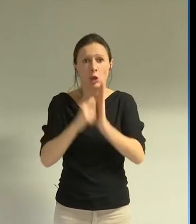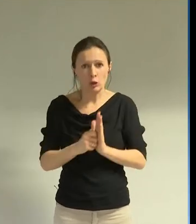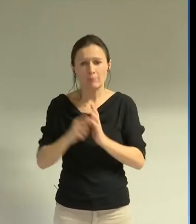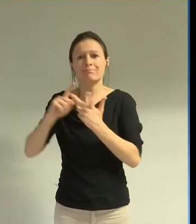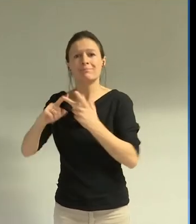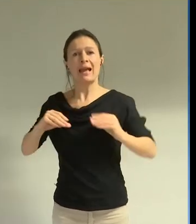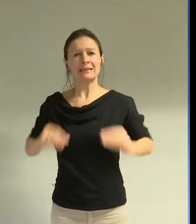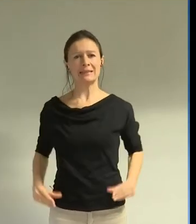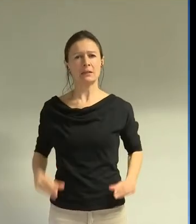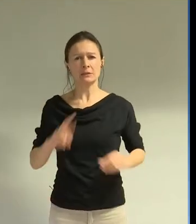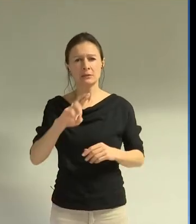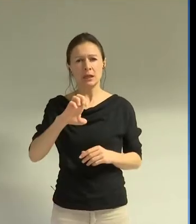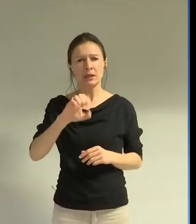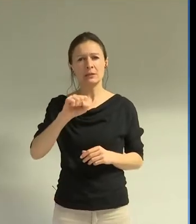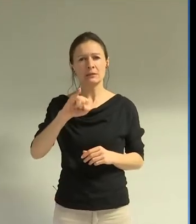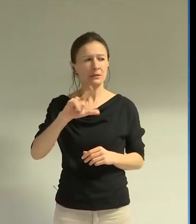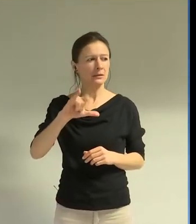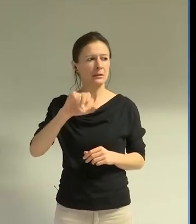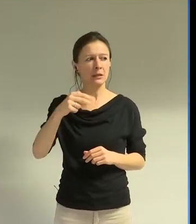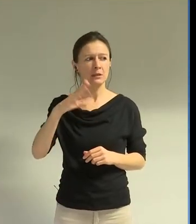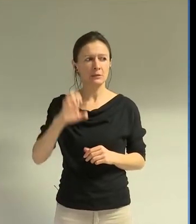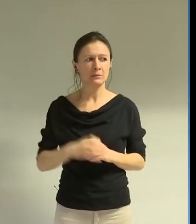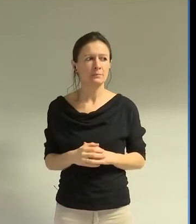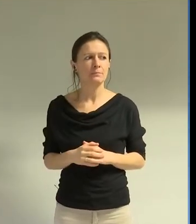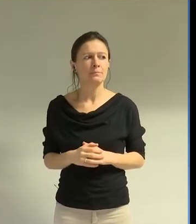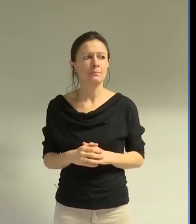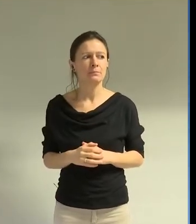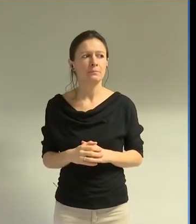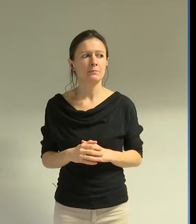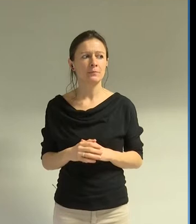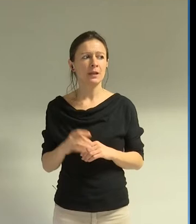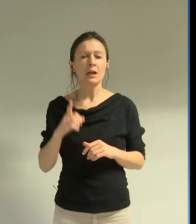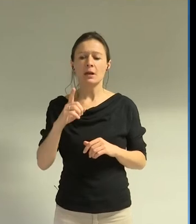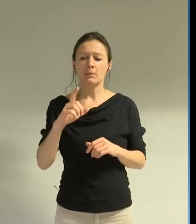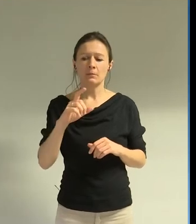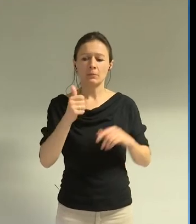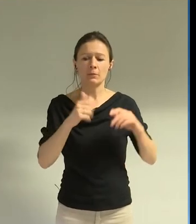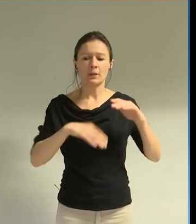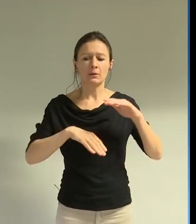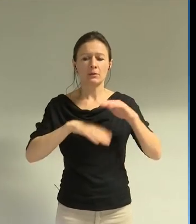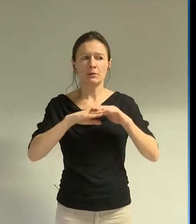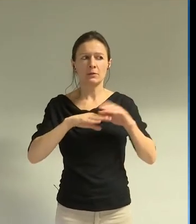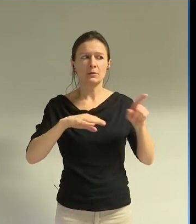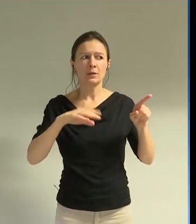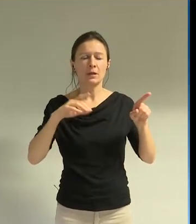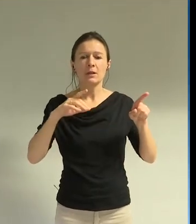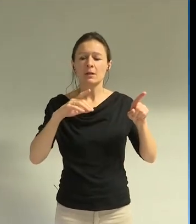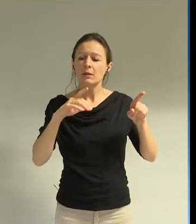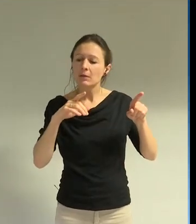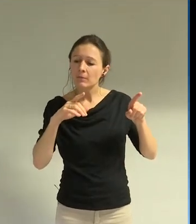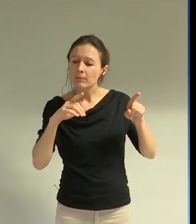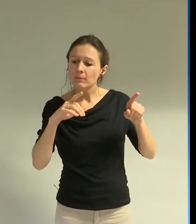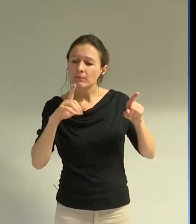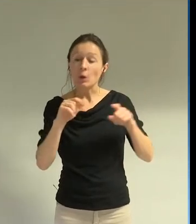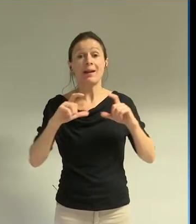tout d'abord les limites planétaires très simplement ce sont les seuils à ne pas dépasser sous peine de compromettre les conditions de vie sur terre